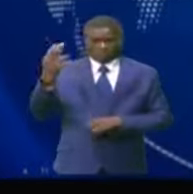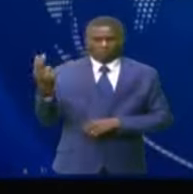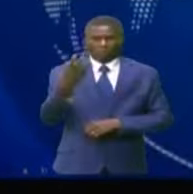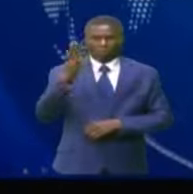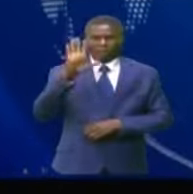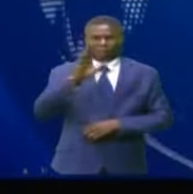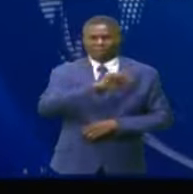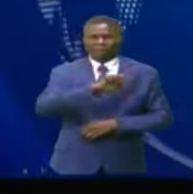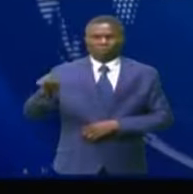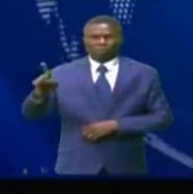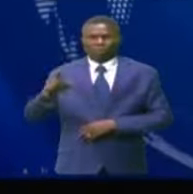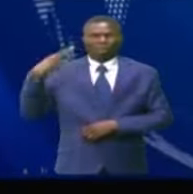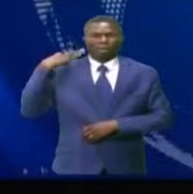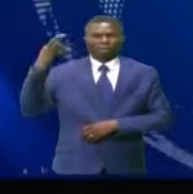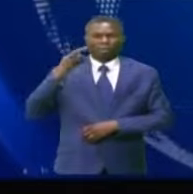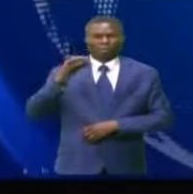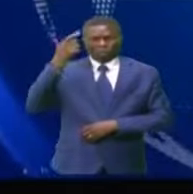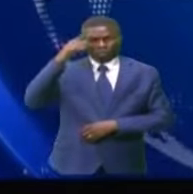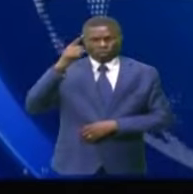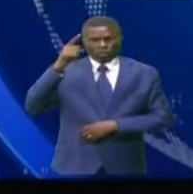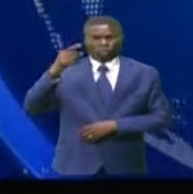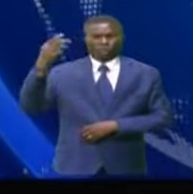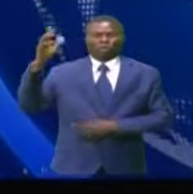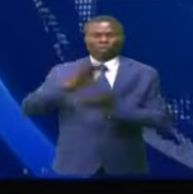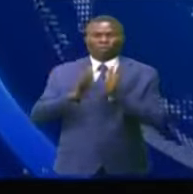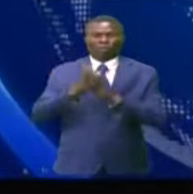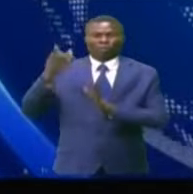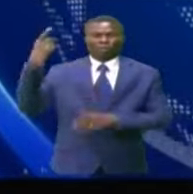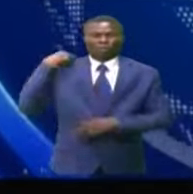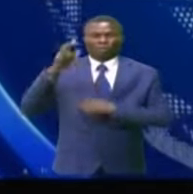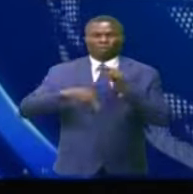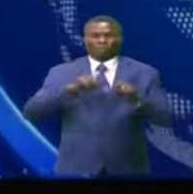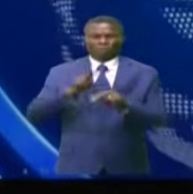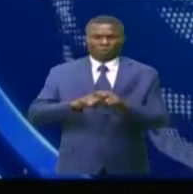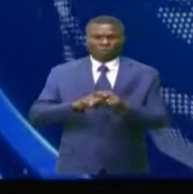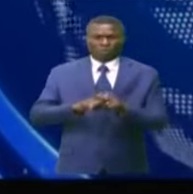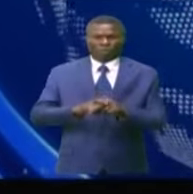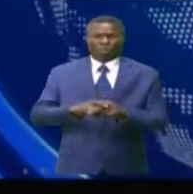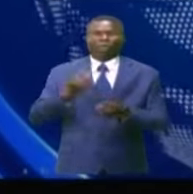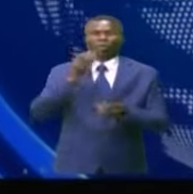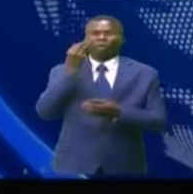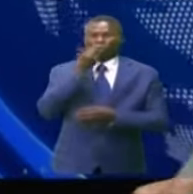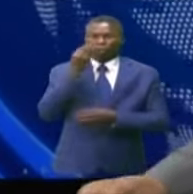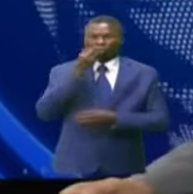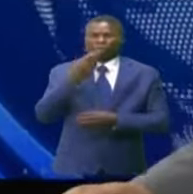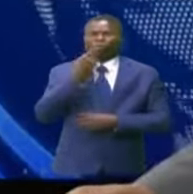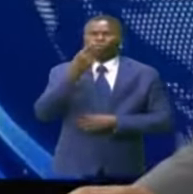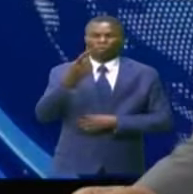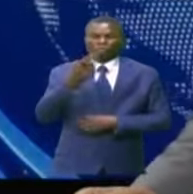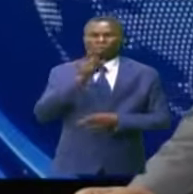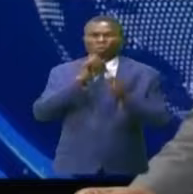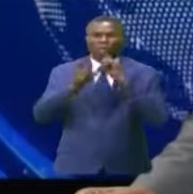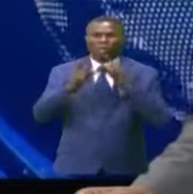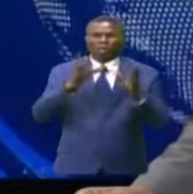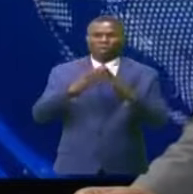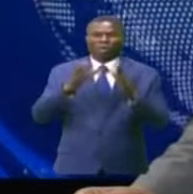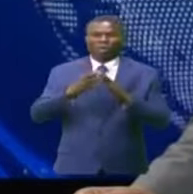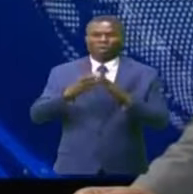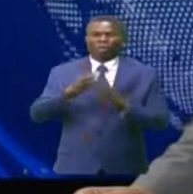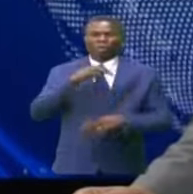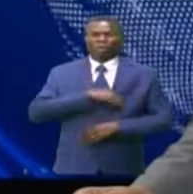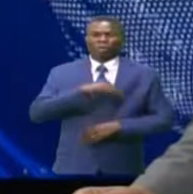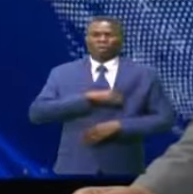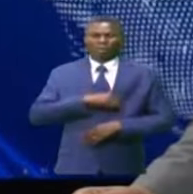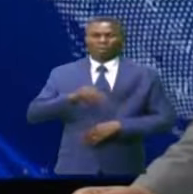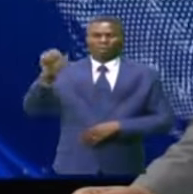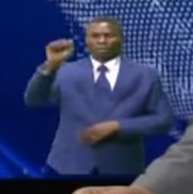000 candidats sont enregistrés pour la course à la députation nationale. Des propos tenus à l'issue d'un échange avec la mission de